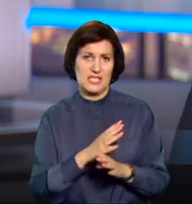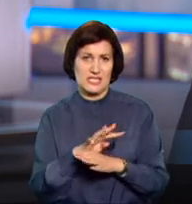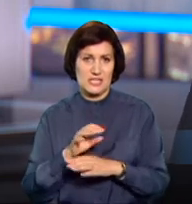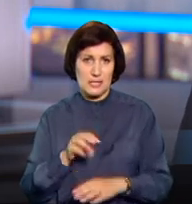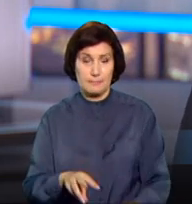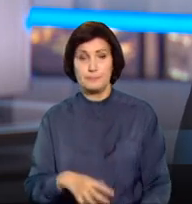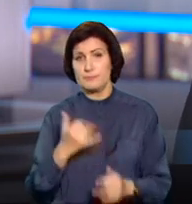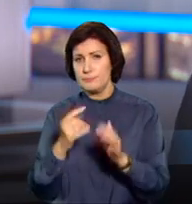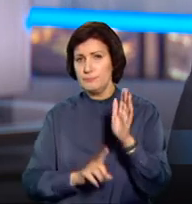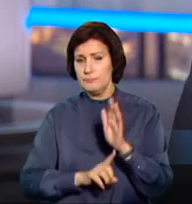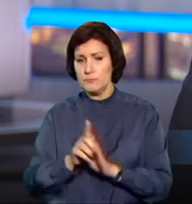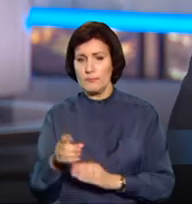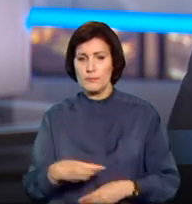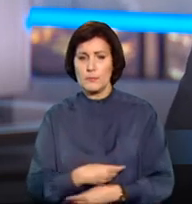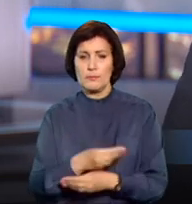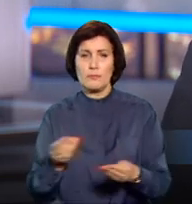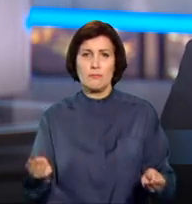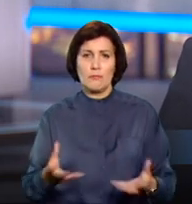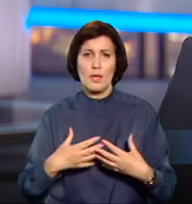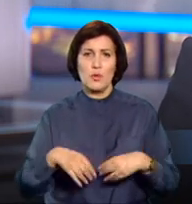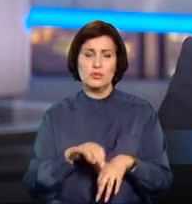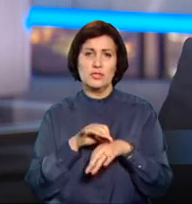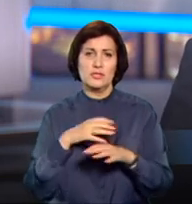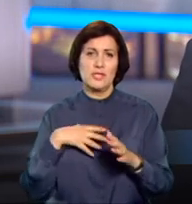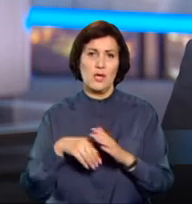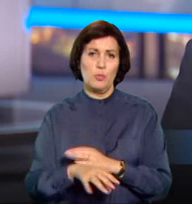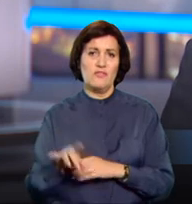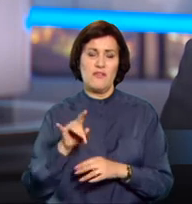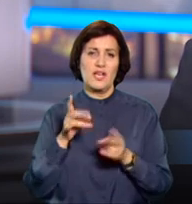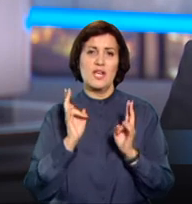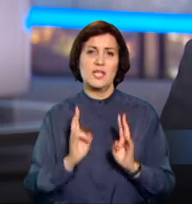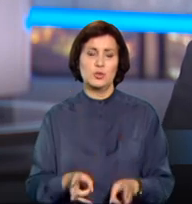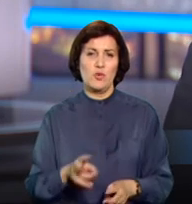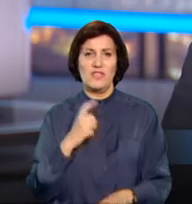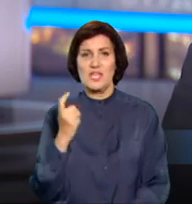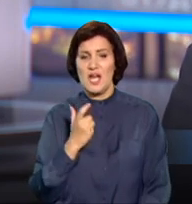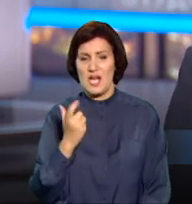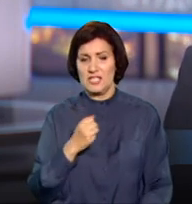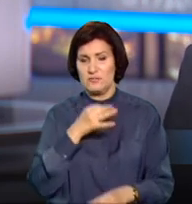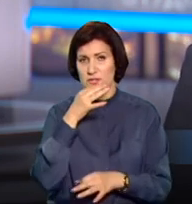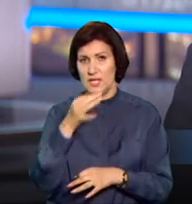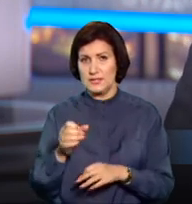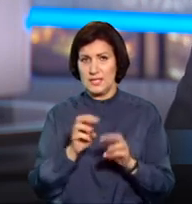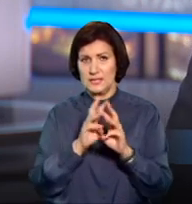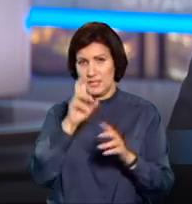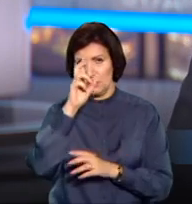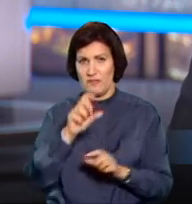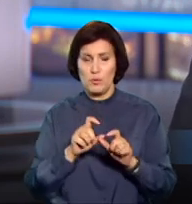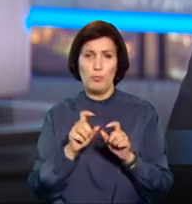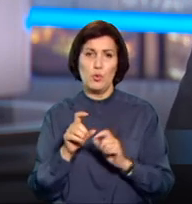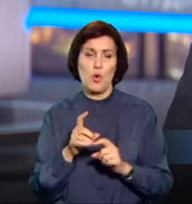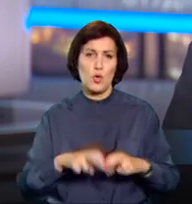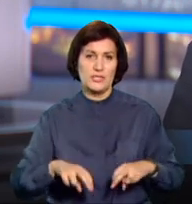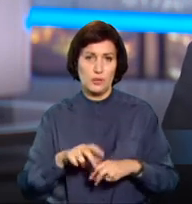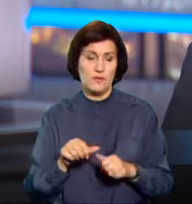Сьогодні розпочали видачу родичам тіл загиблих в авіакатастрофі на Харківщині. Про це сказано на сайті Державного бюро розслідувань.